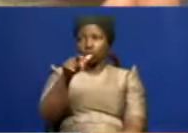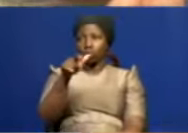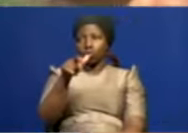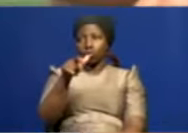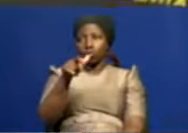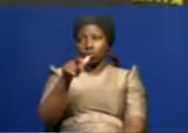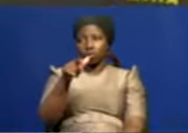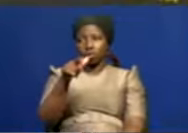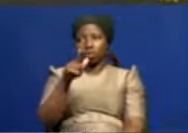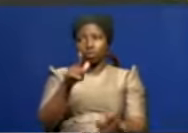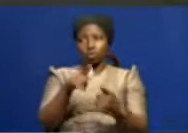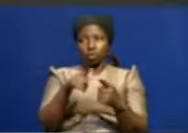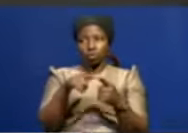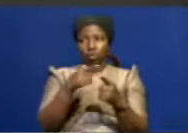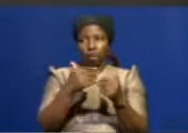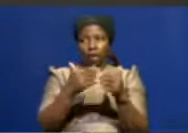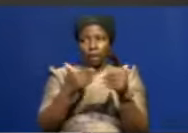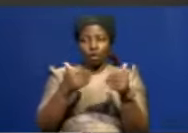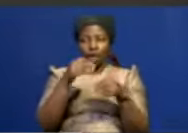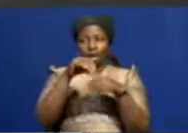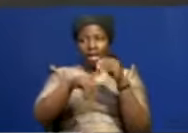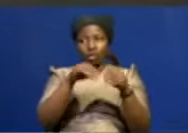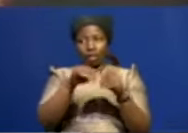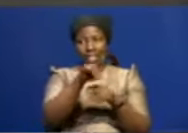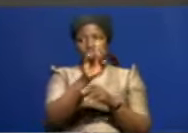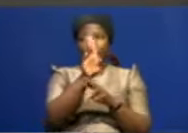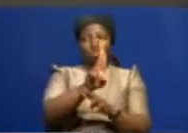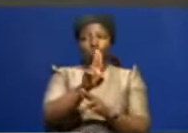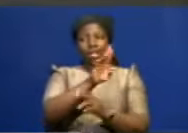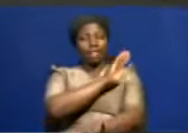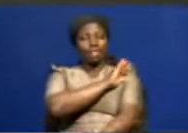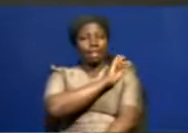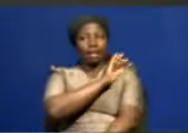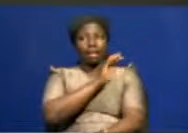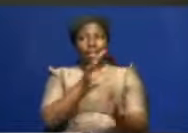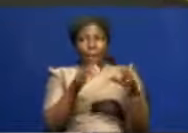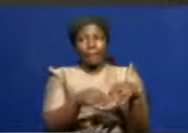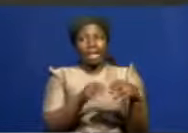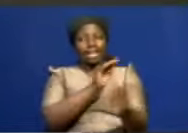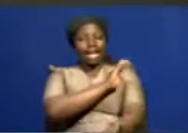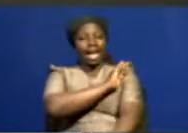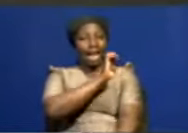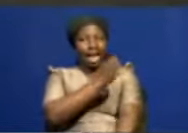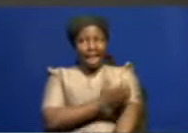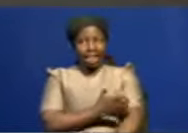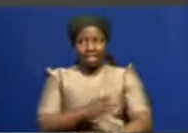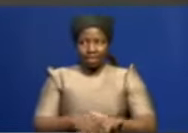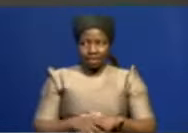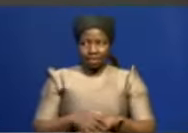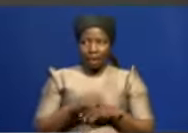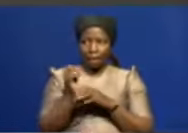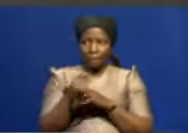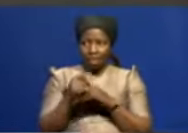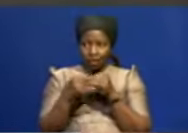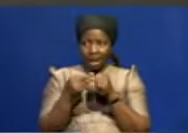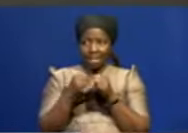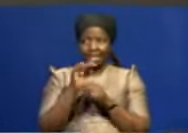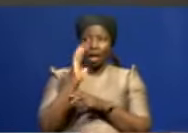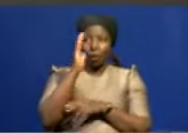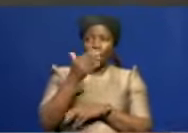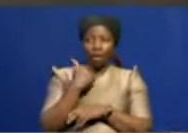bila election. Yeye anatumia chama, nguvu ya chama, is an interim vice chair. Bae mwezi wa 8 utakuwa na